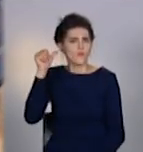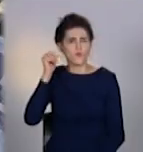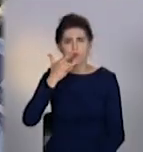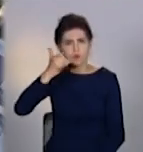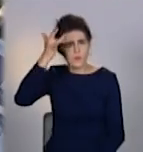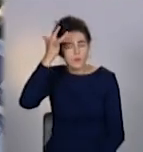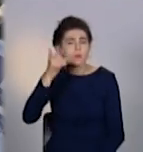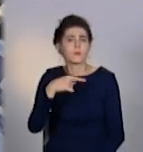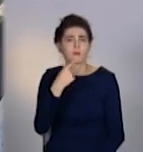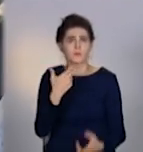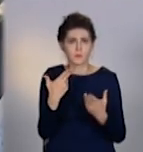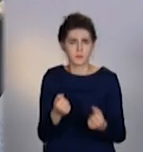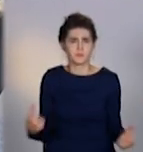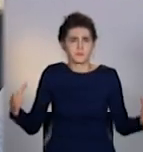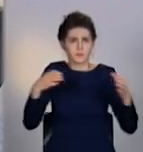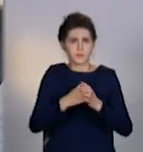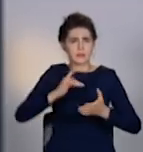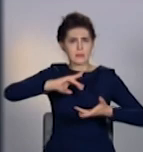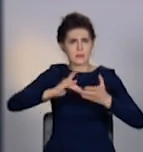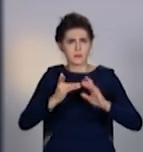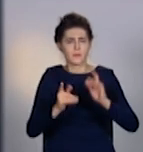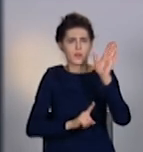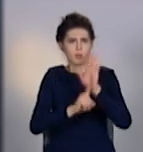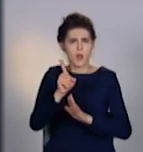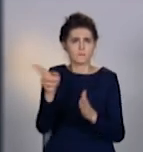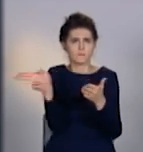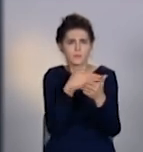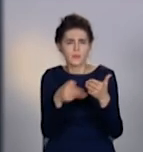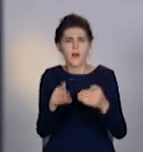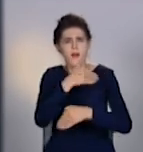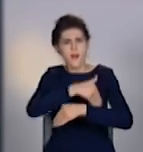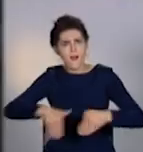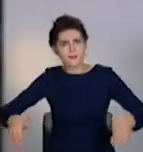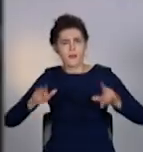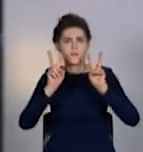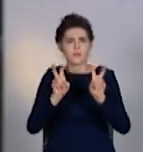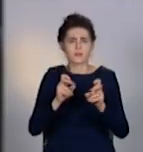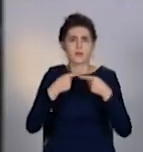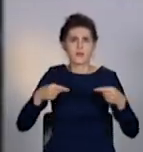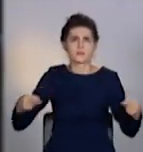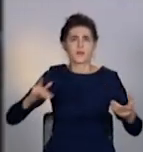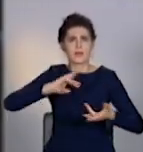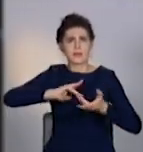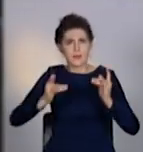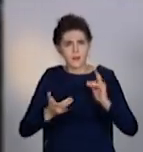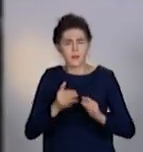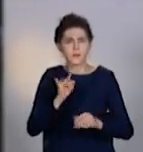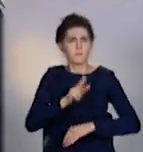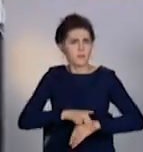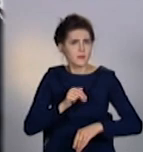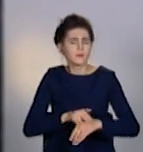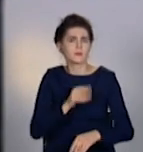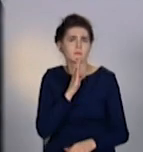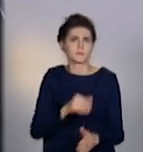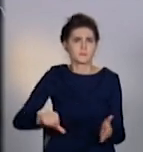Активісти об'єдналися у соцмережах і почали зафарбовувати адреси інтернет-магазинів. Серед них і поліцейська Євгенія Іванченко.